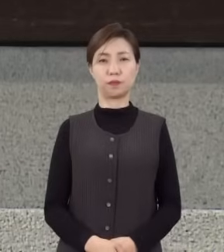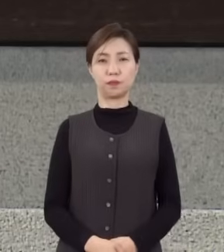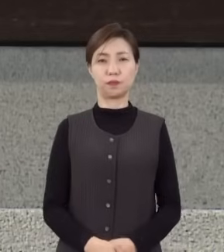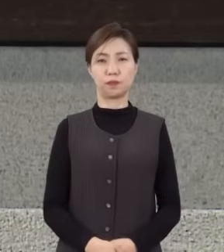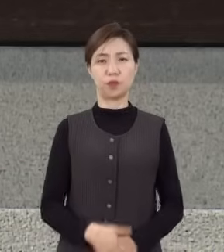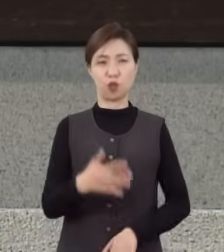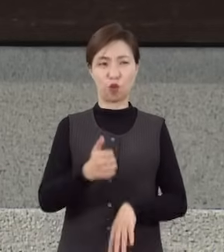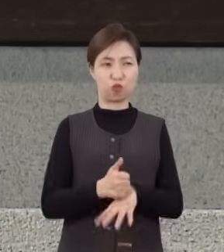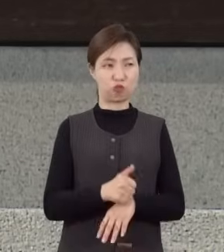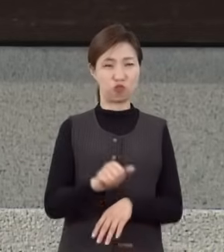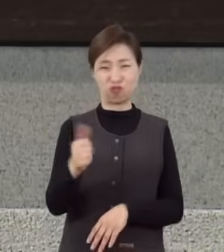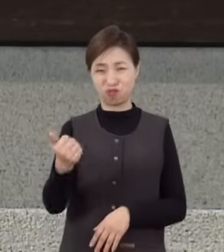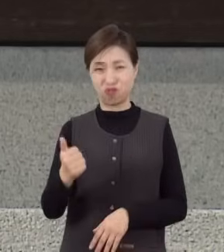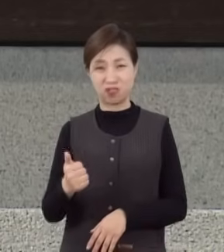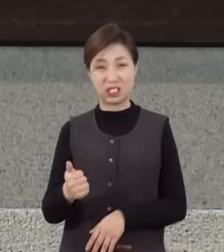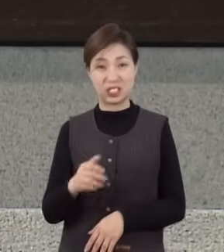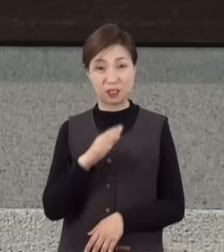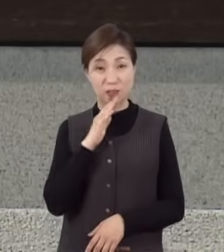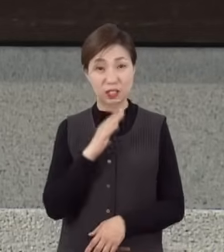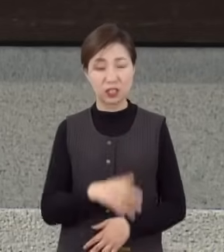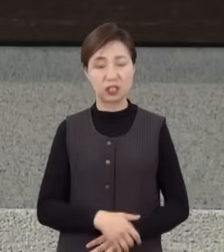개구리 울 때 꽥꽥 울잖아요.